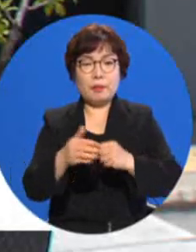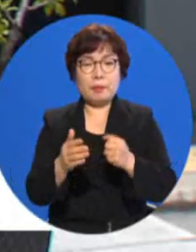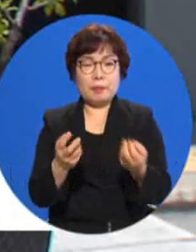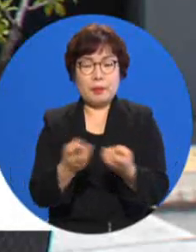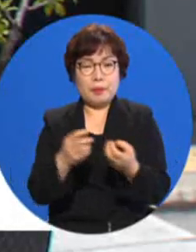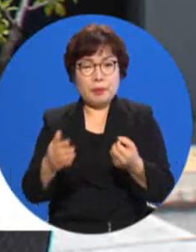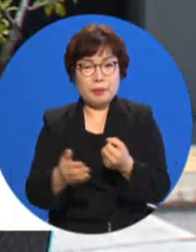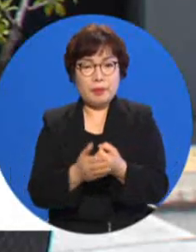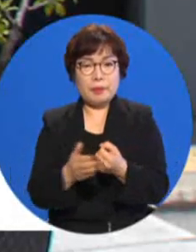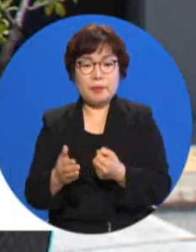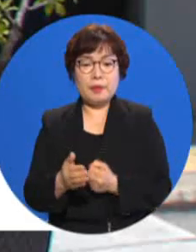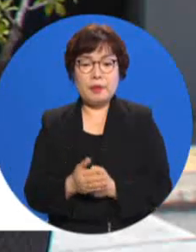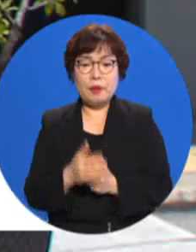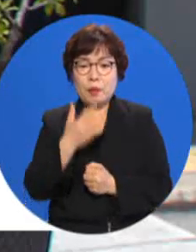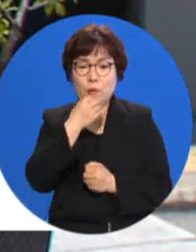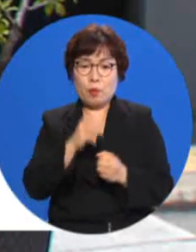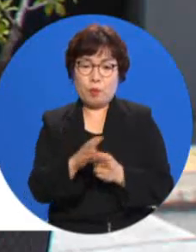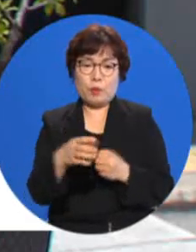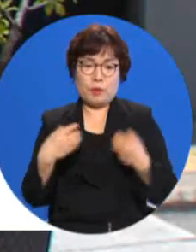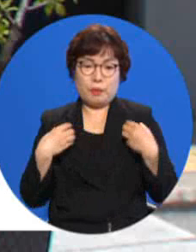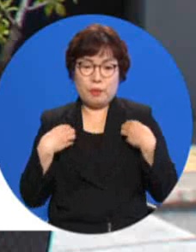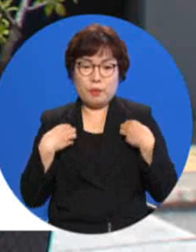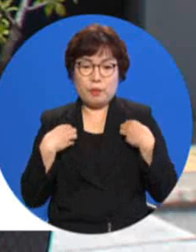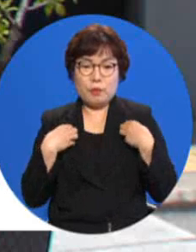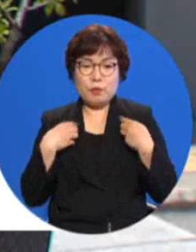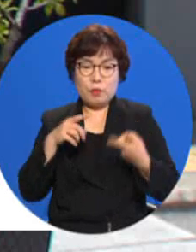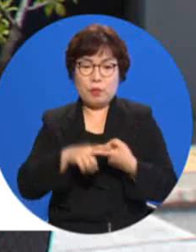때문에 이것은 보건복지부에서